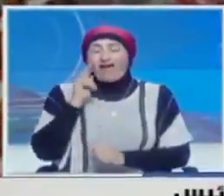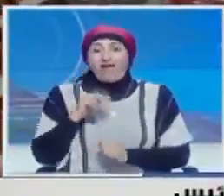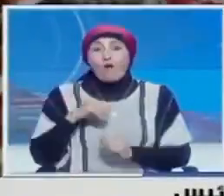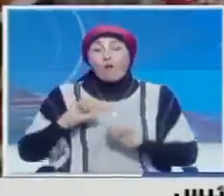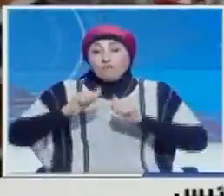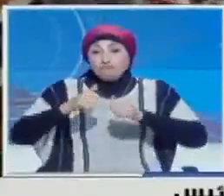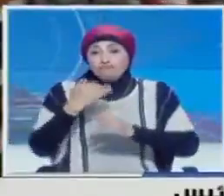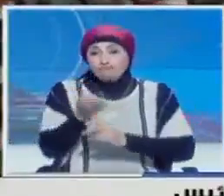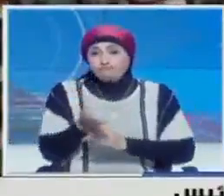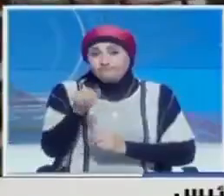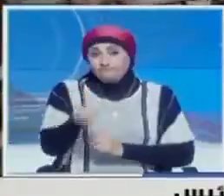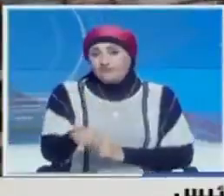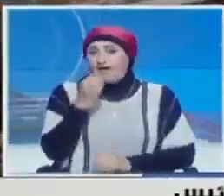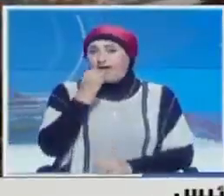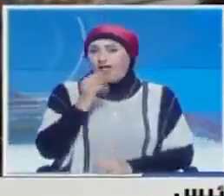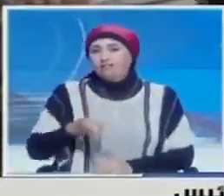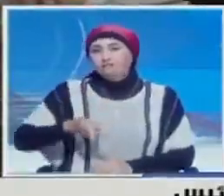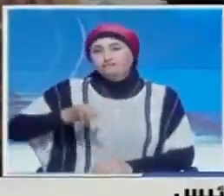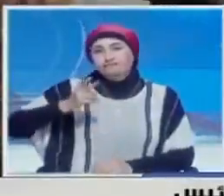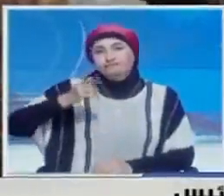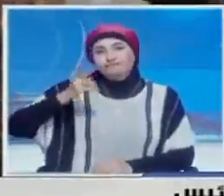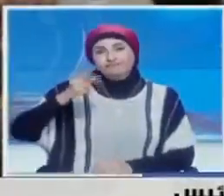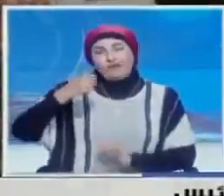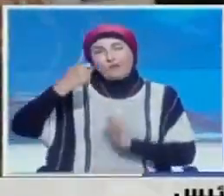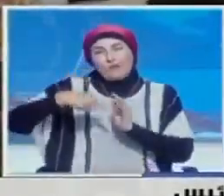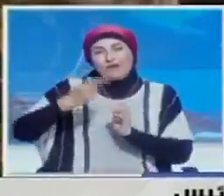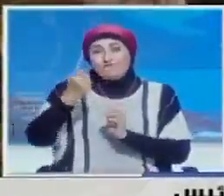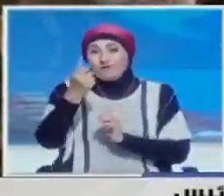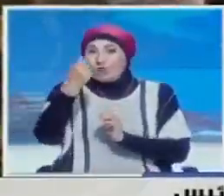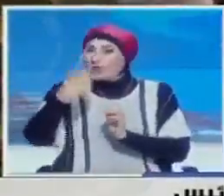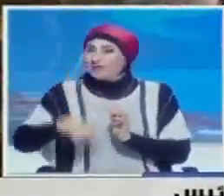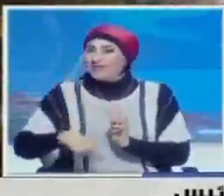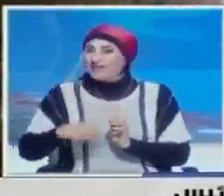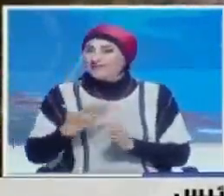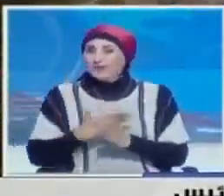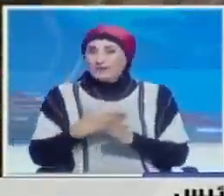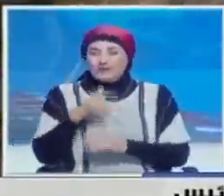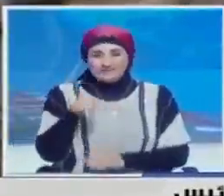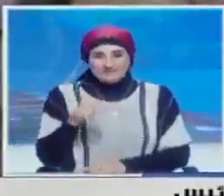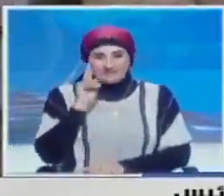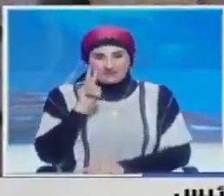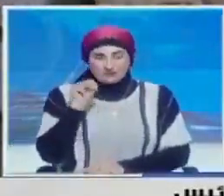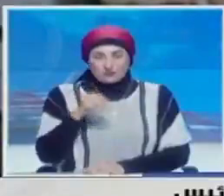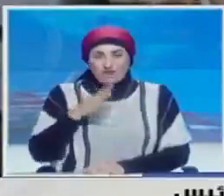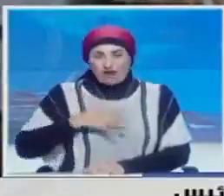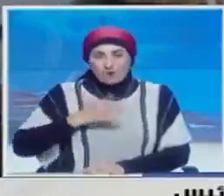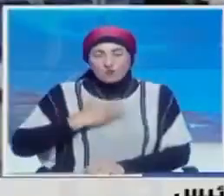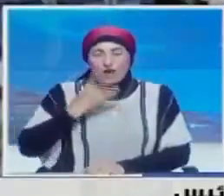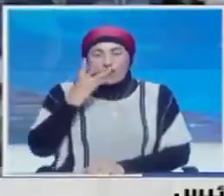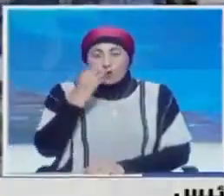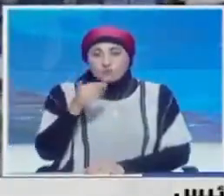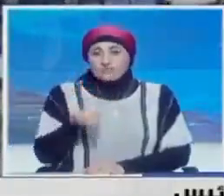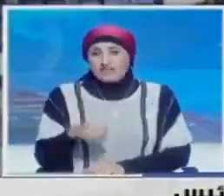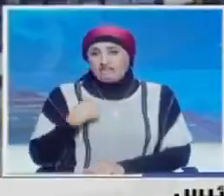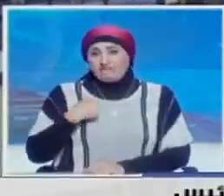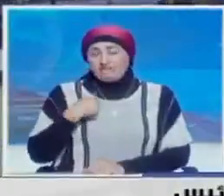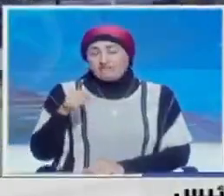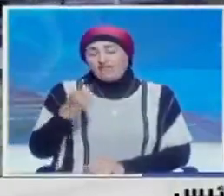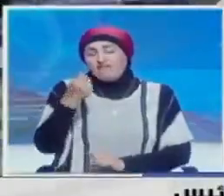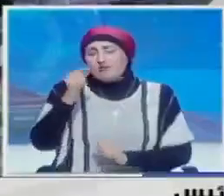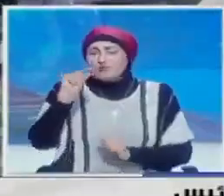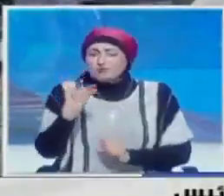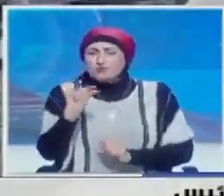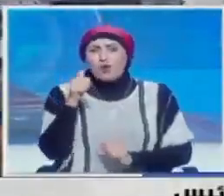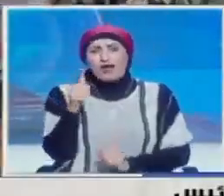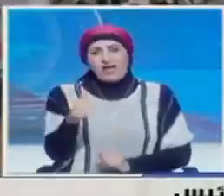مع توفير السلع بجودة عالية وبتخفيضات كبيرة، ليتمكنوا من تلبية متطلباتهم بأقل تكلفة